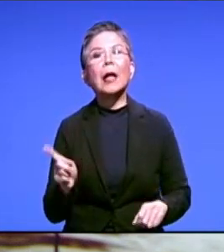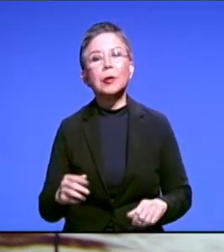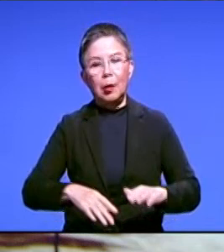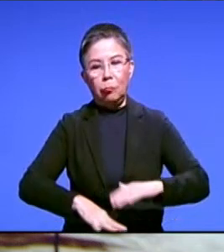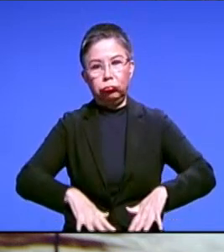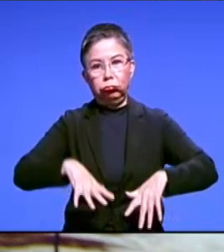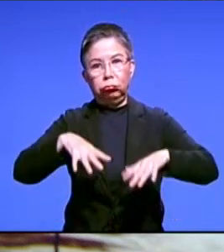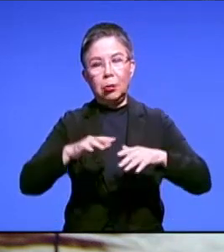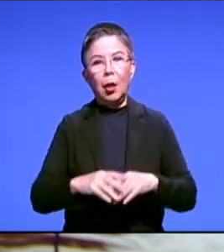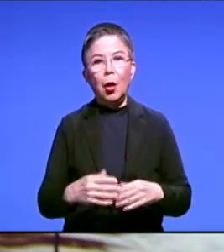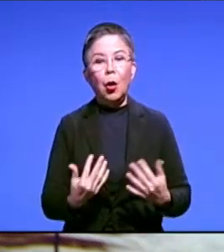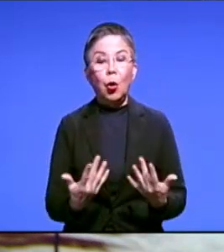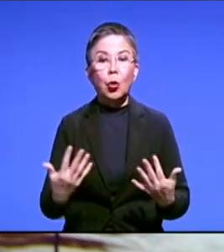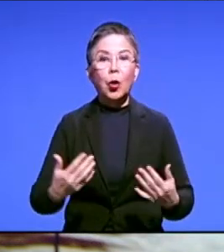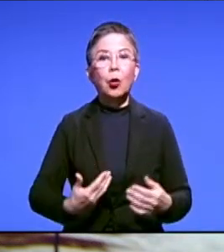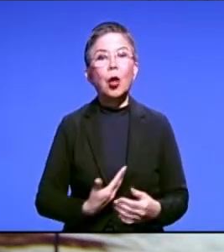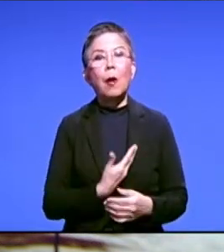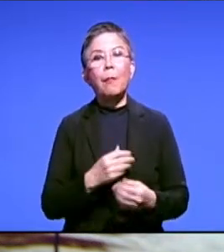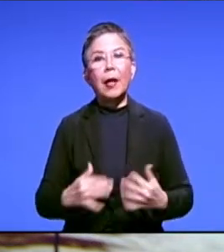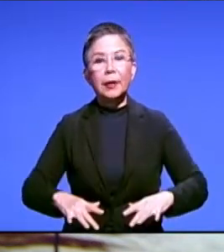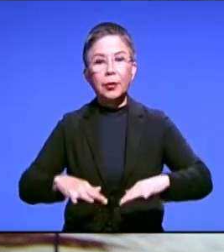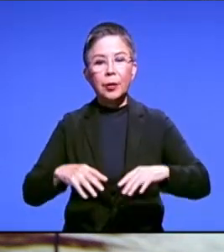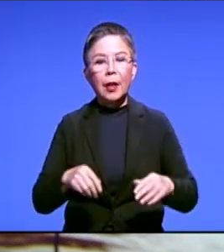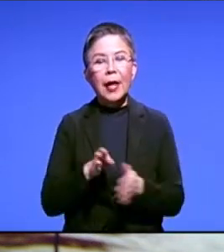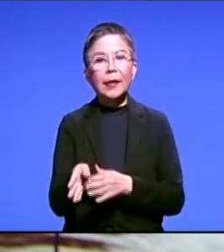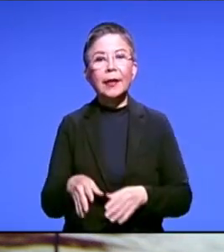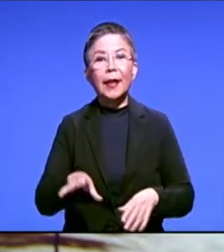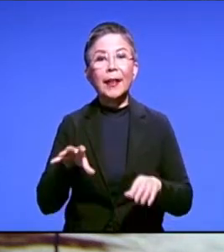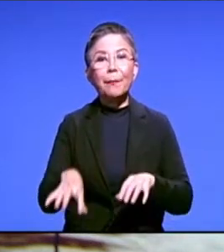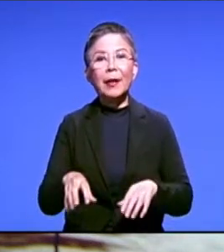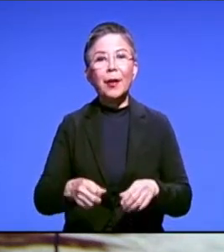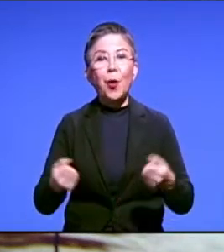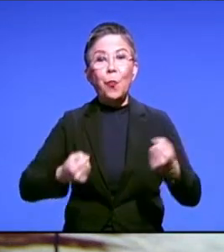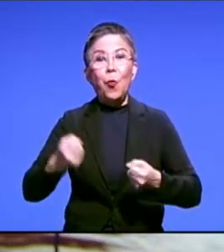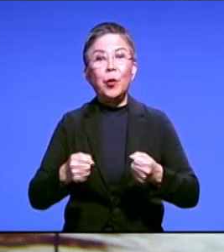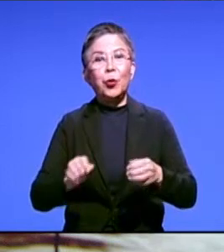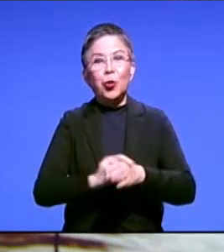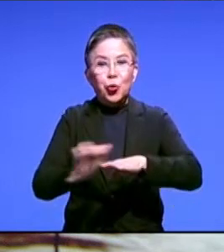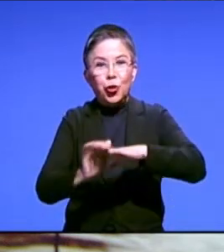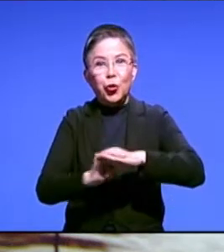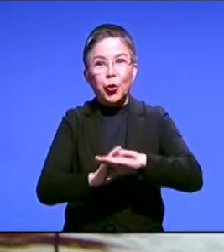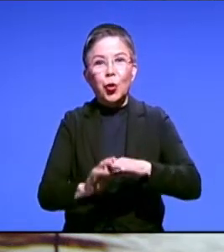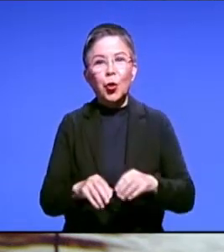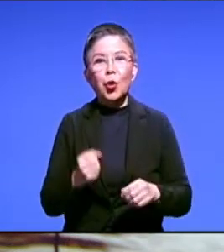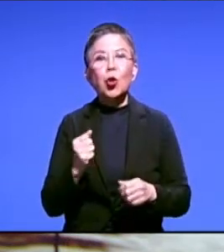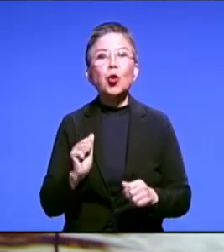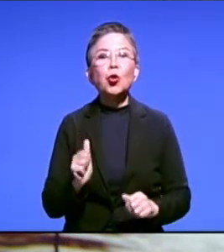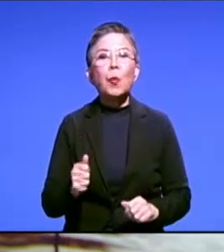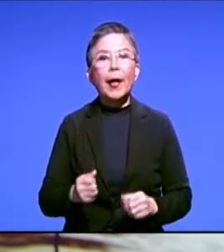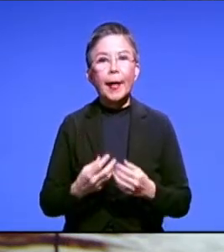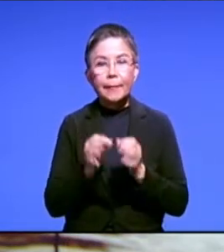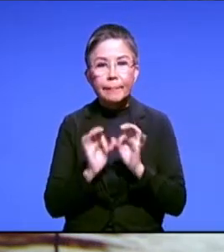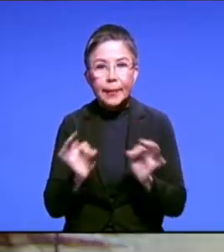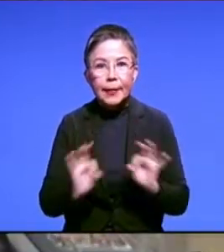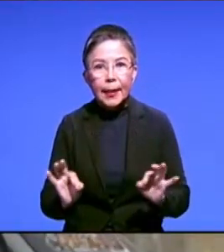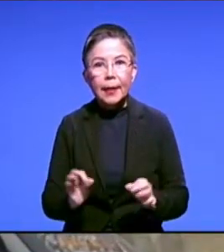terendam air. Warga korban banjir juga mendatangi cuci steam motor untuk membersihkan kendaraannya agar tidak karat pasca terendam